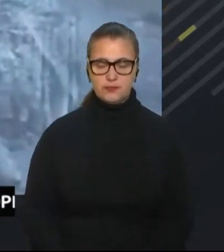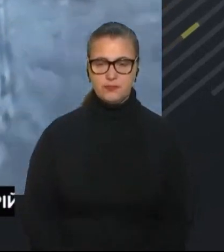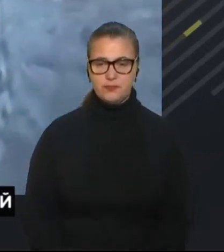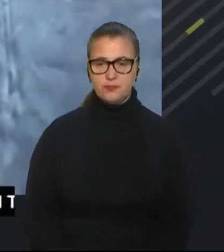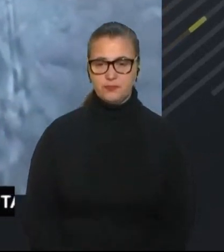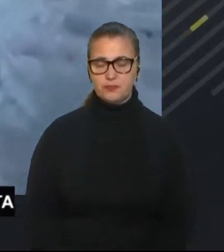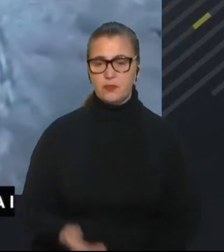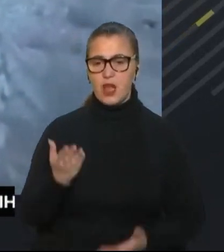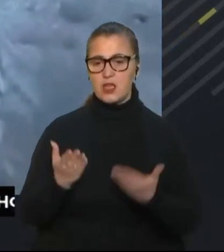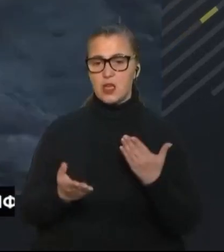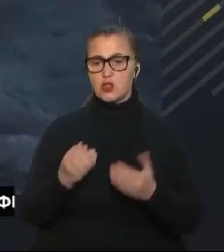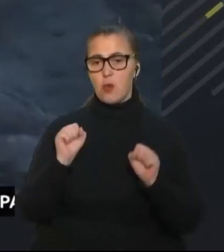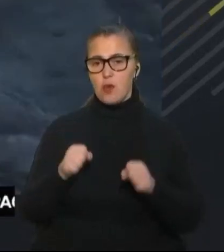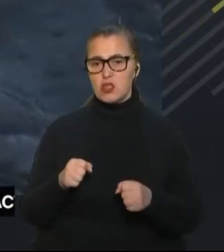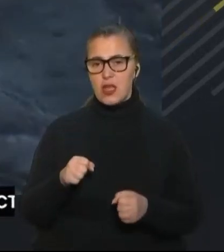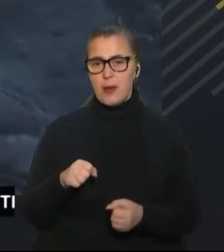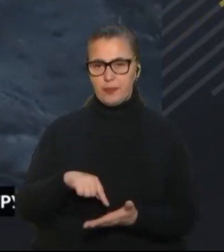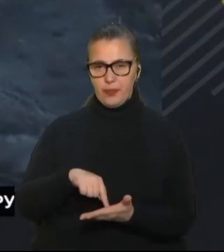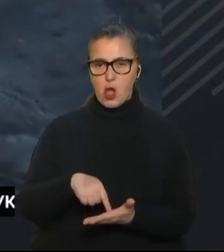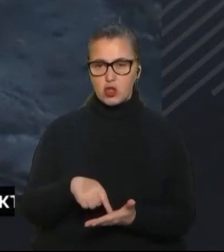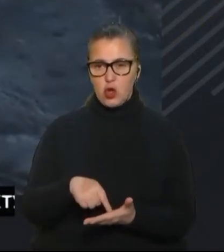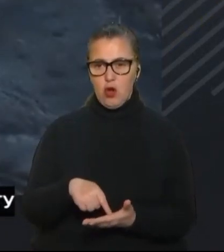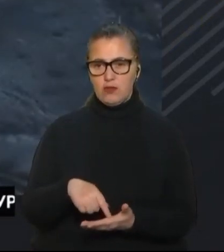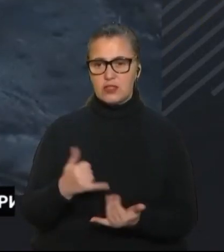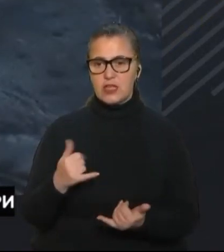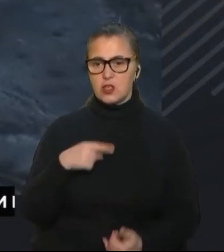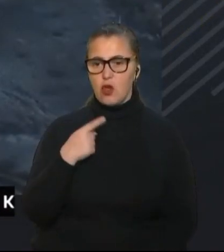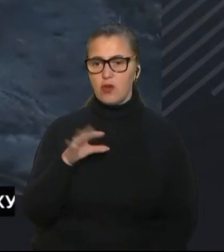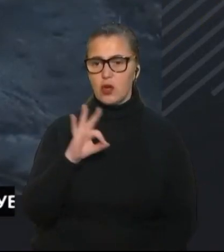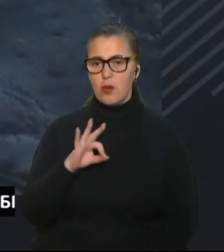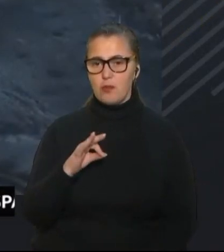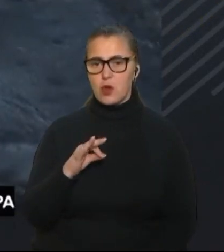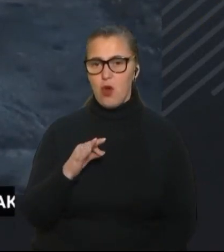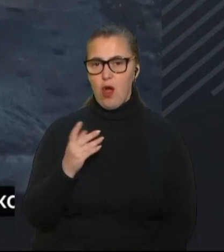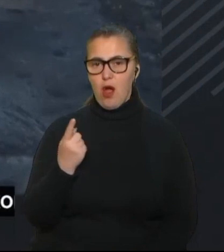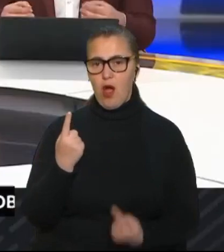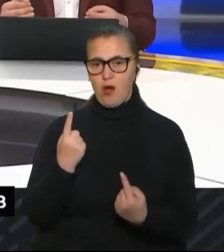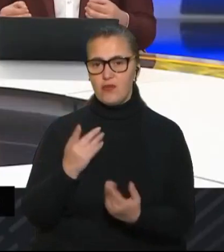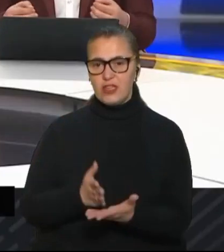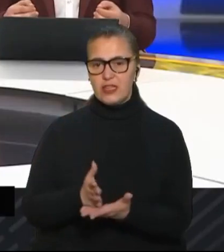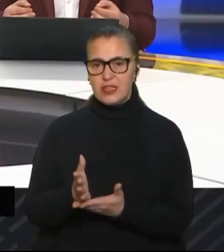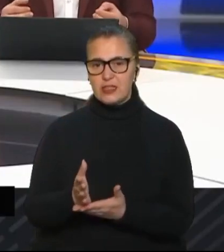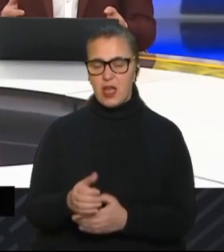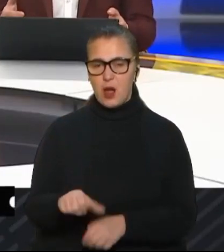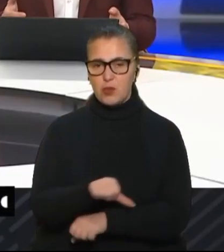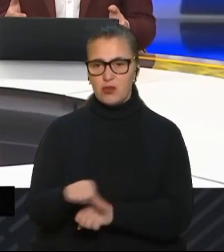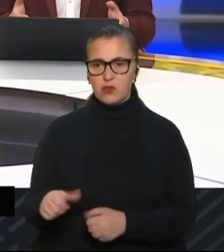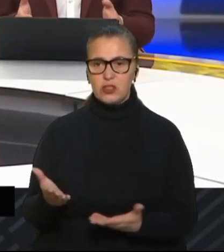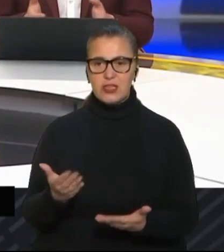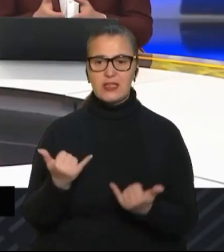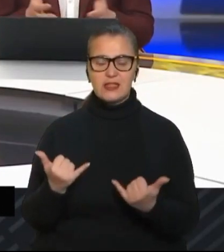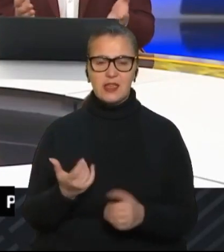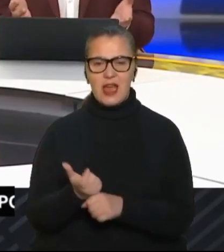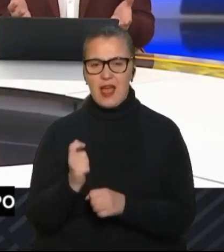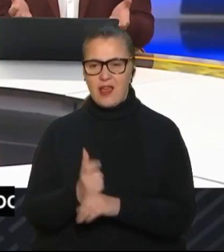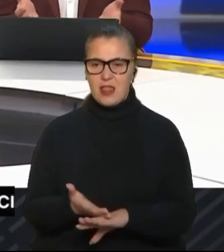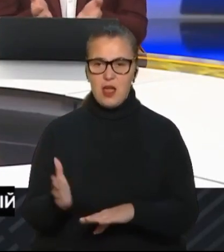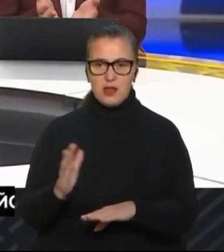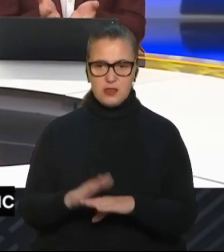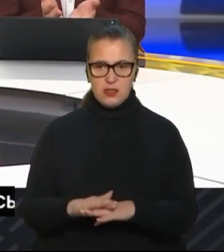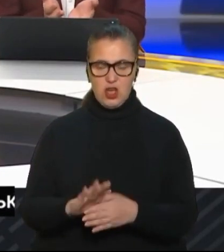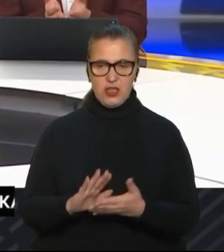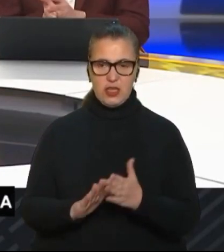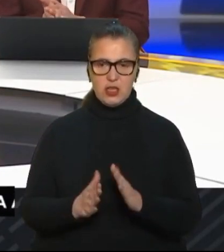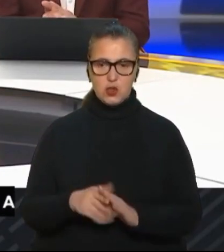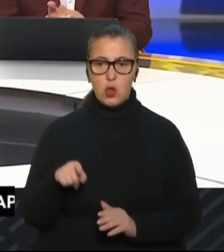Іван, якщо можна точково, саме ми зараз говоримо про великий напрямок фронту, а точково, де зараз найскладніша ситуація, зокрема,